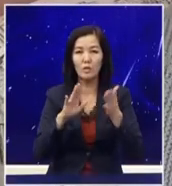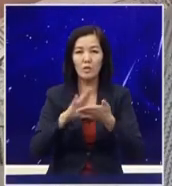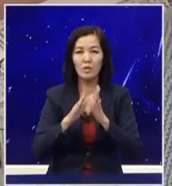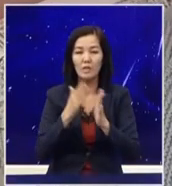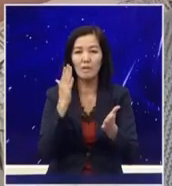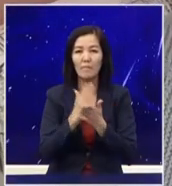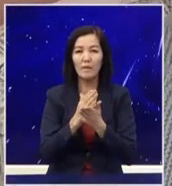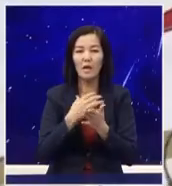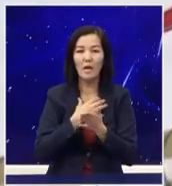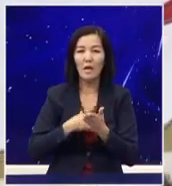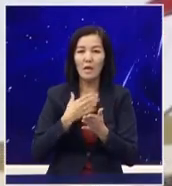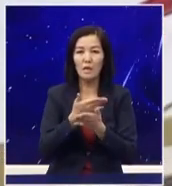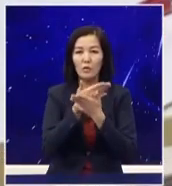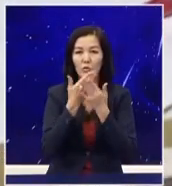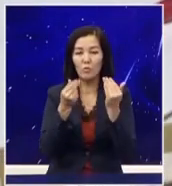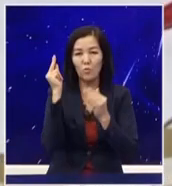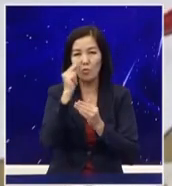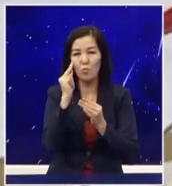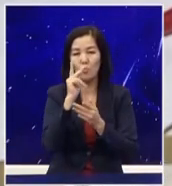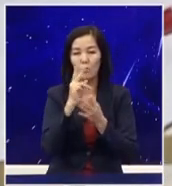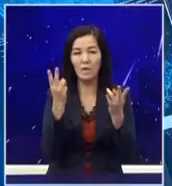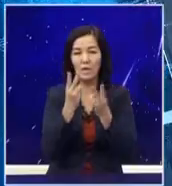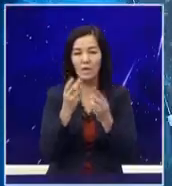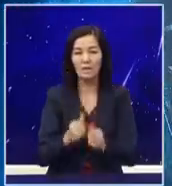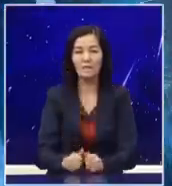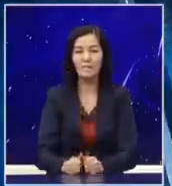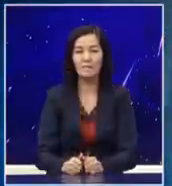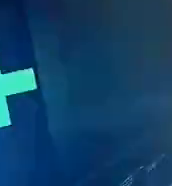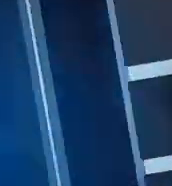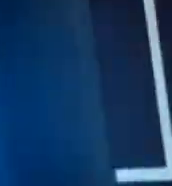барда алаңсыз оқу қажеттігін айтып кетті.